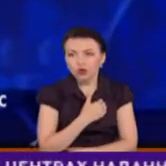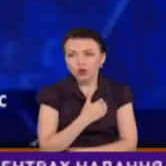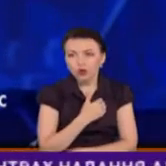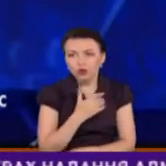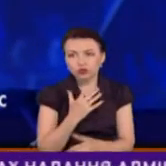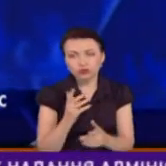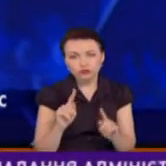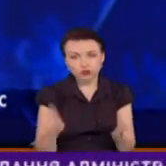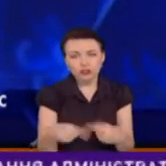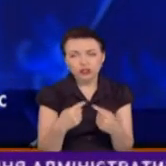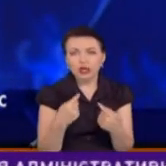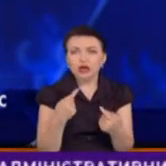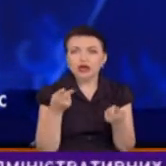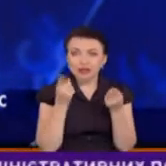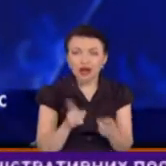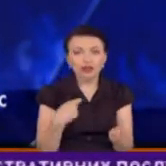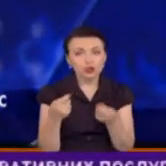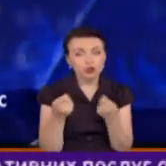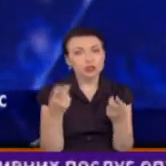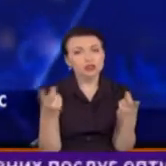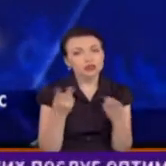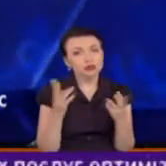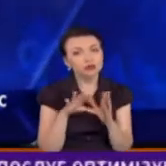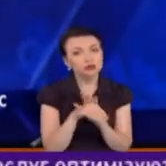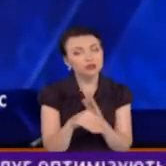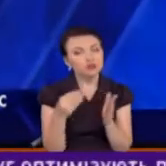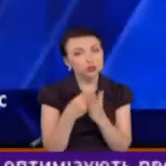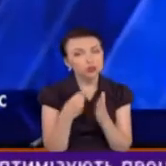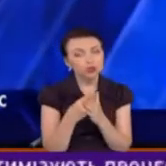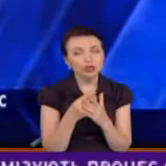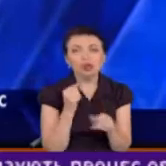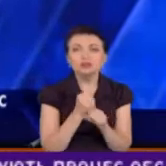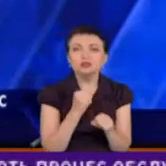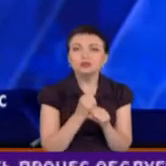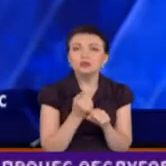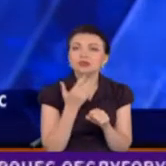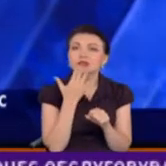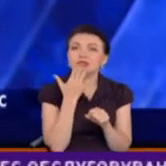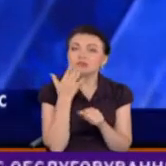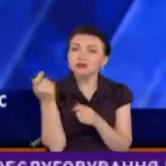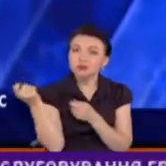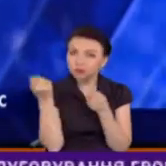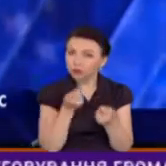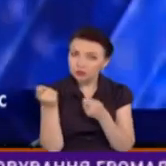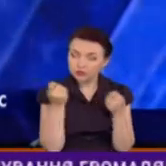туди великі кошти, як мінімум зробити імпорт цей, да, і все ж